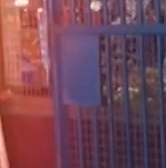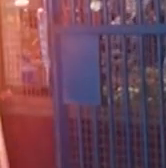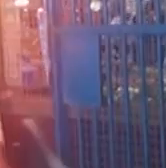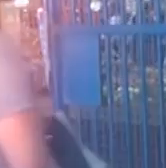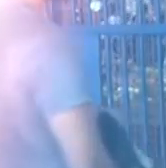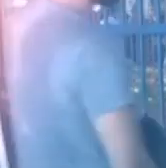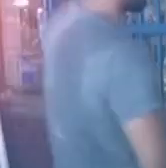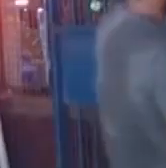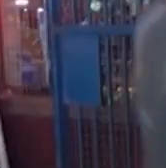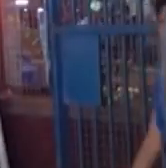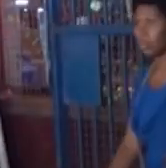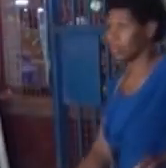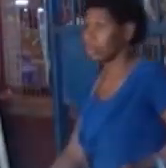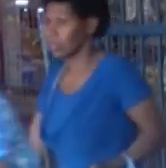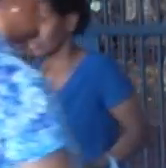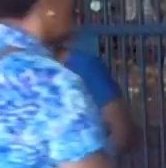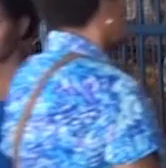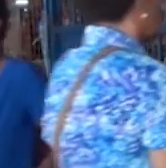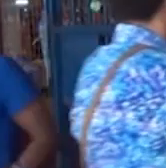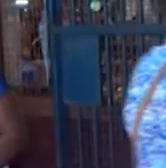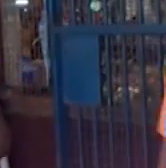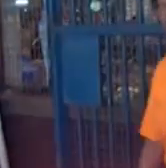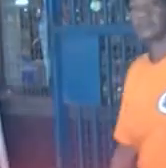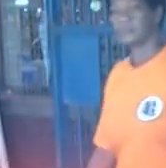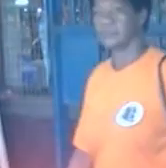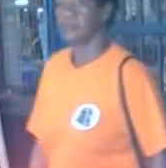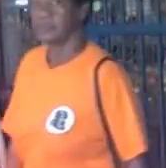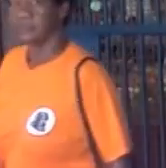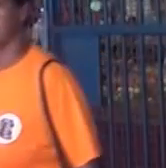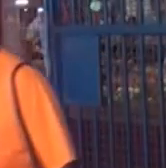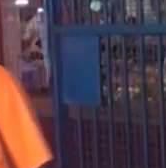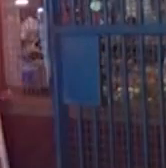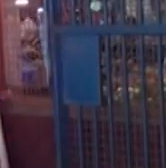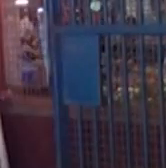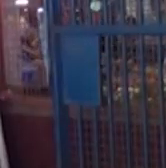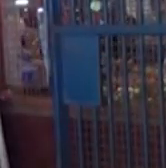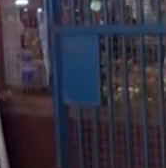कुमार स्वामी नायक है गोंगवा लेबू लटोका रेडियो फीजी 2